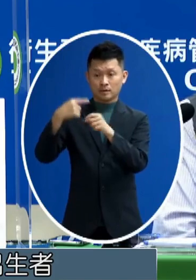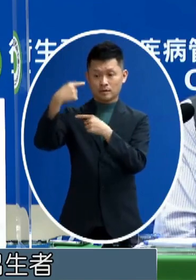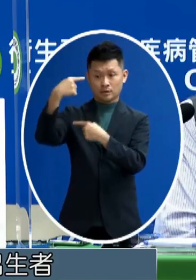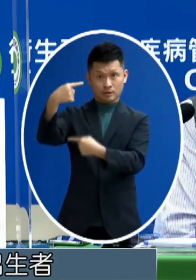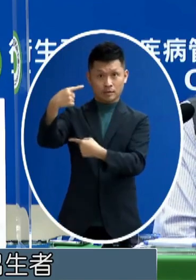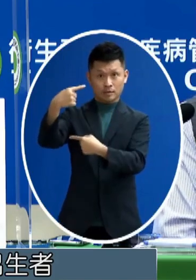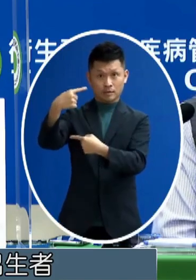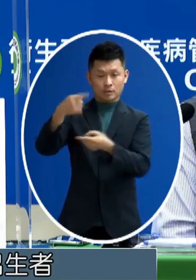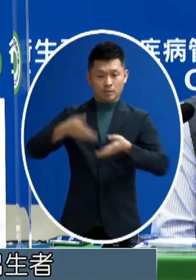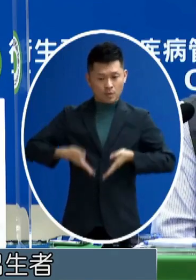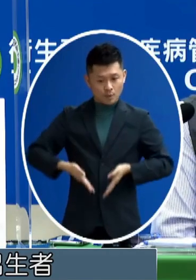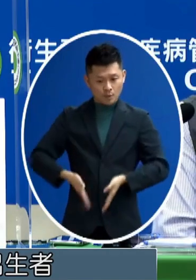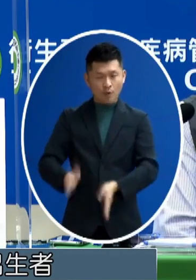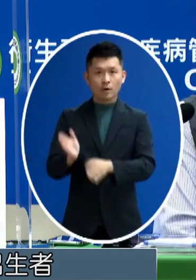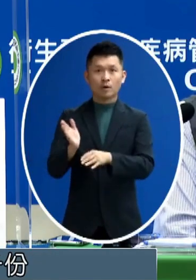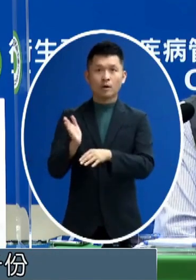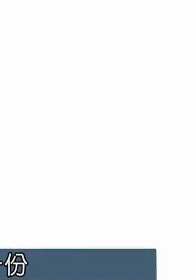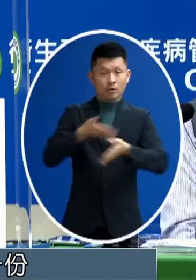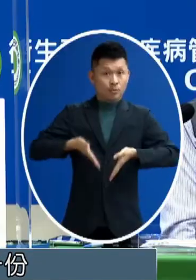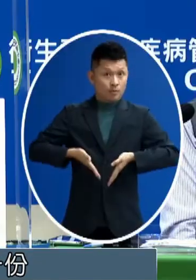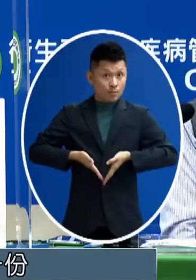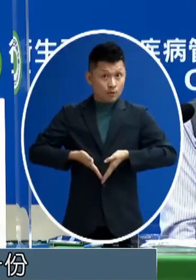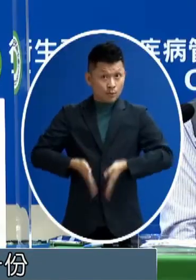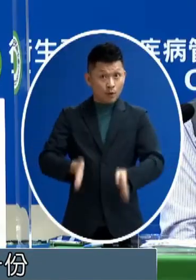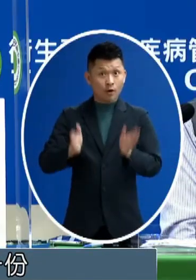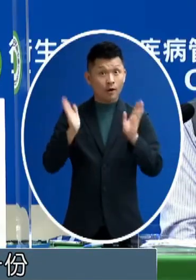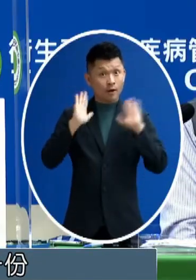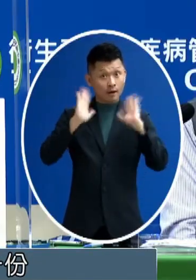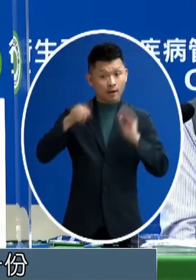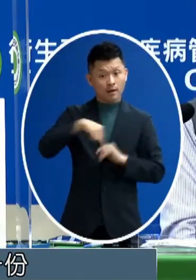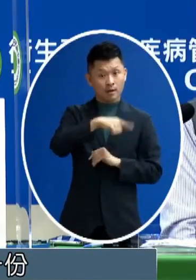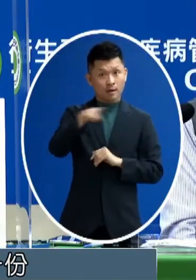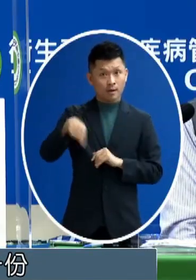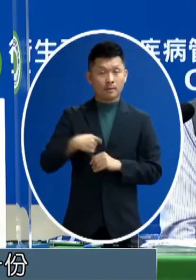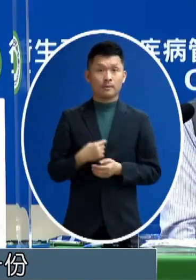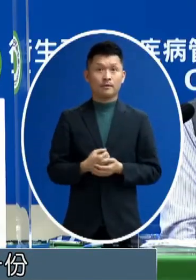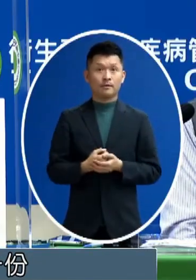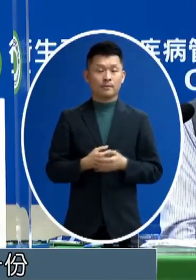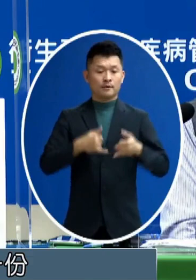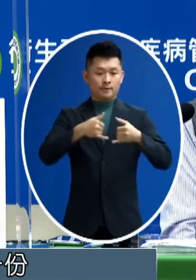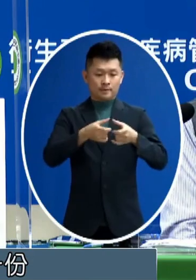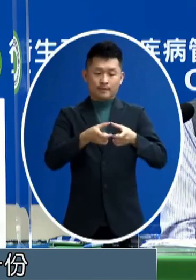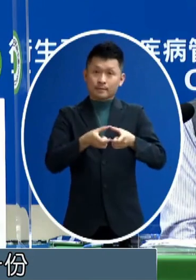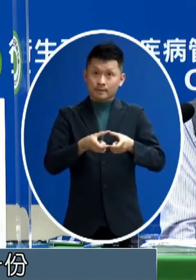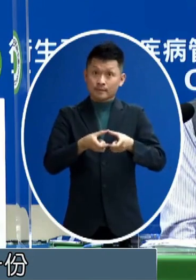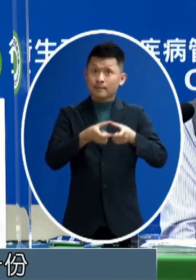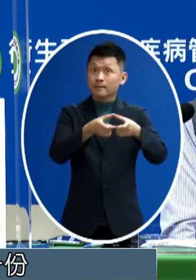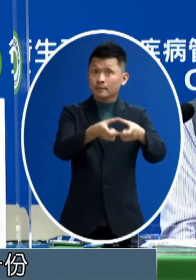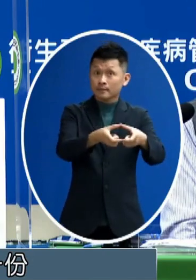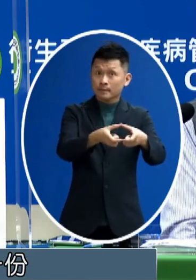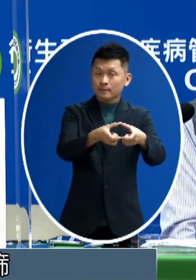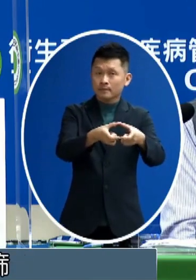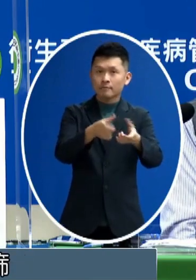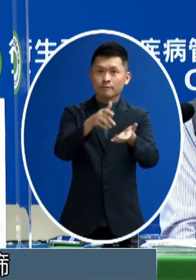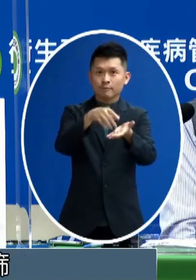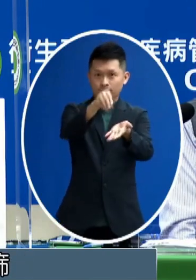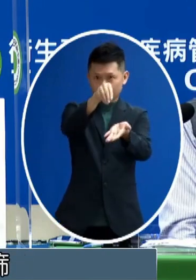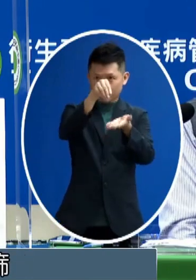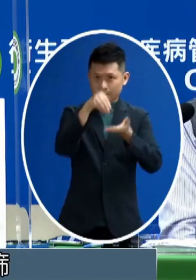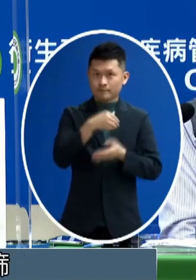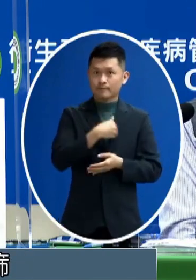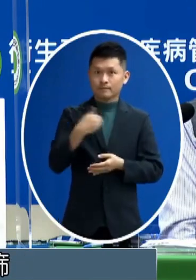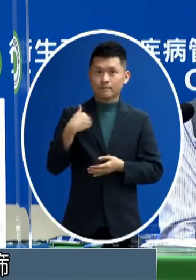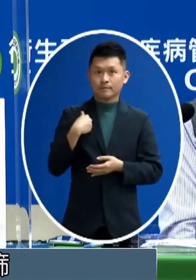2016年1月1号以后出生者，那他都可以凭着健保卡去领一份，就